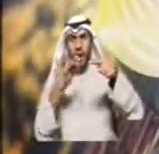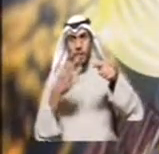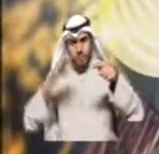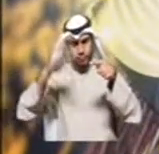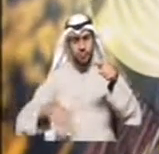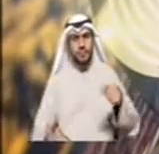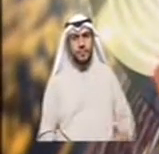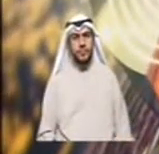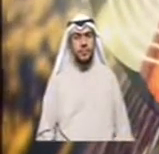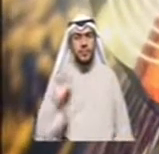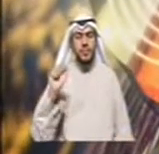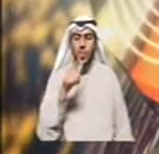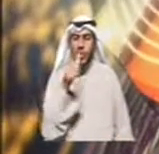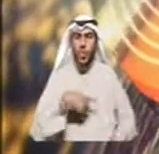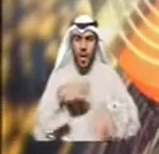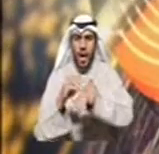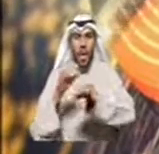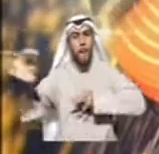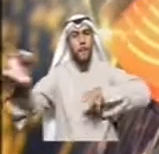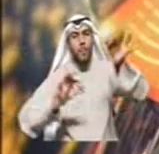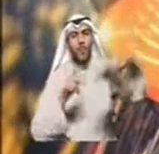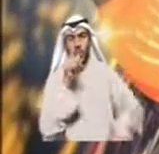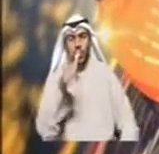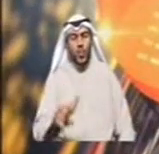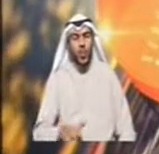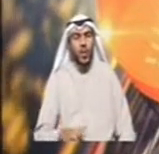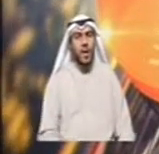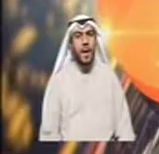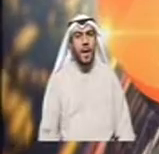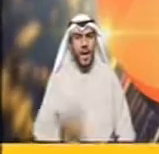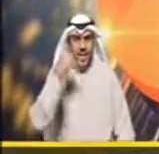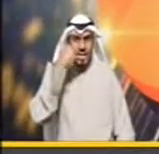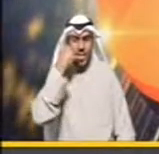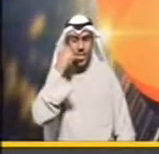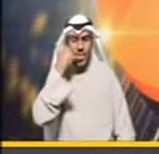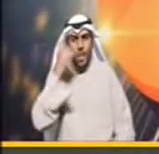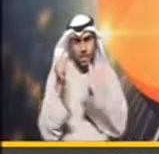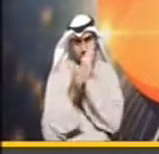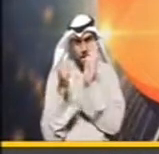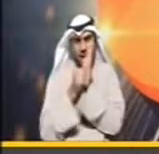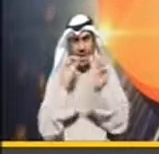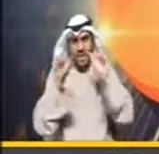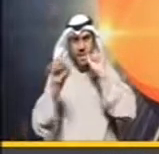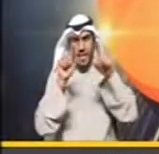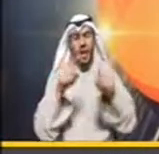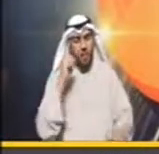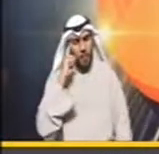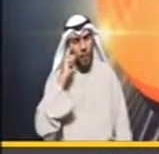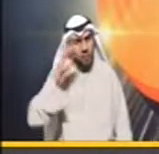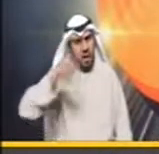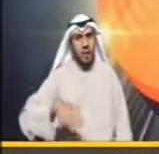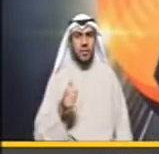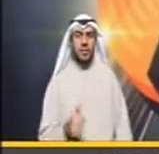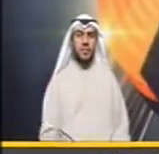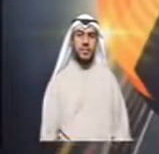رئيس مجلس إدارة الهيئة المهندس سالم الأذينة قال إن الأسعار الجديدة تعد الأفضل على مستوى المنطقة.